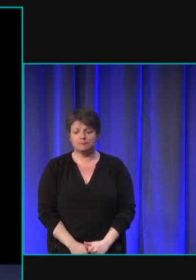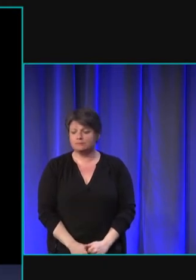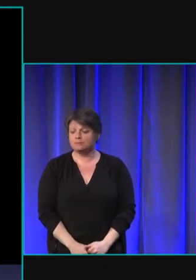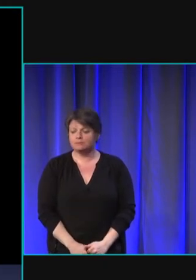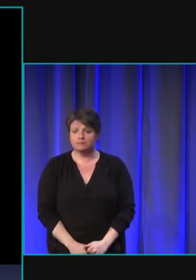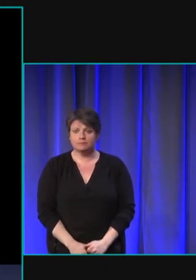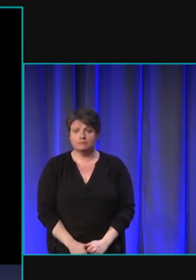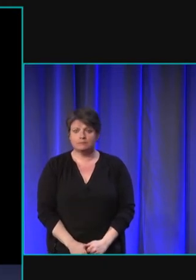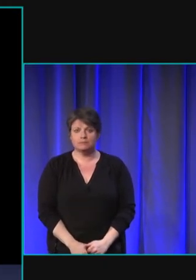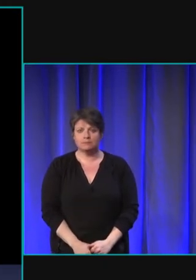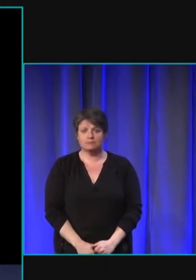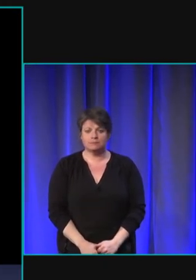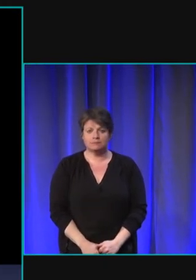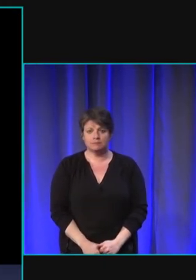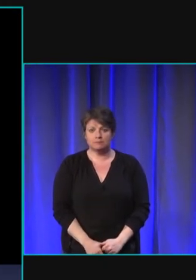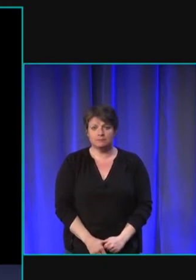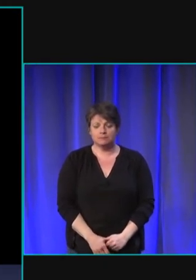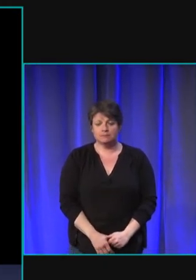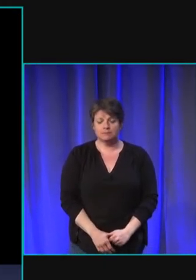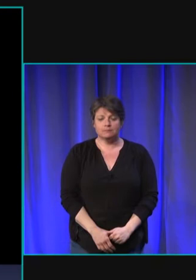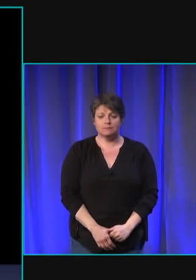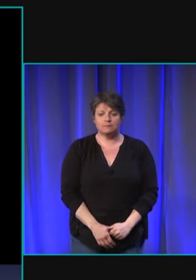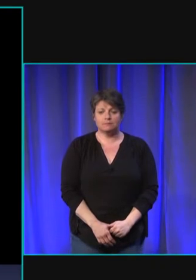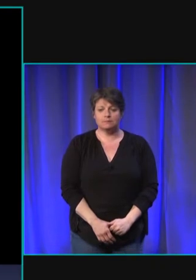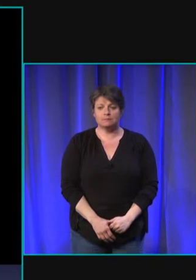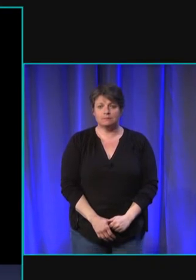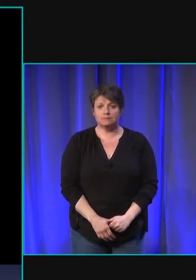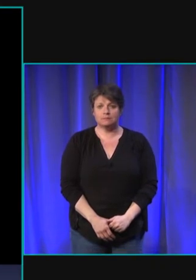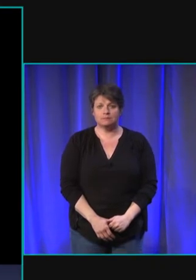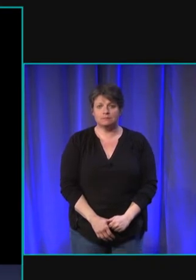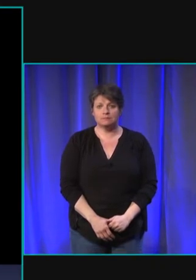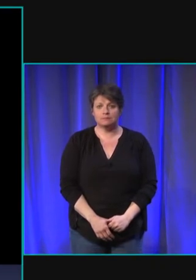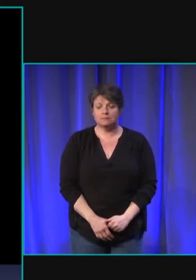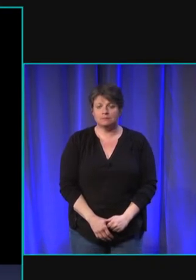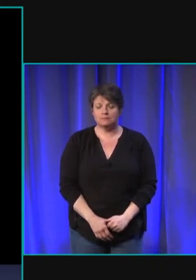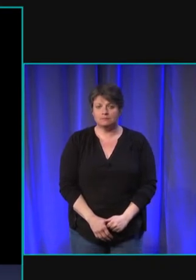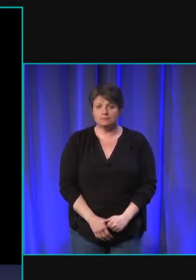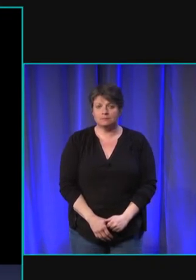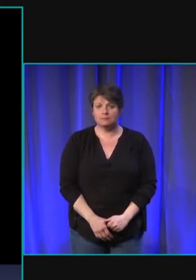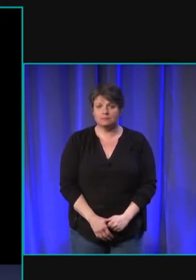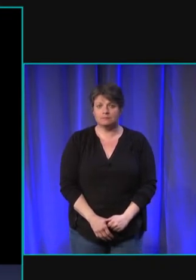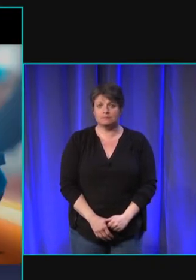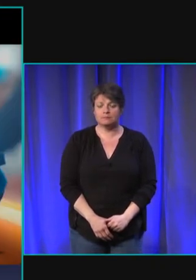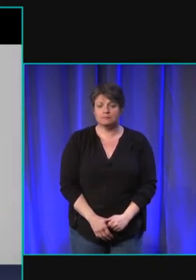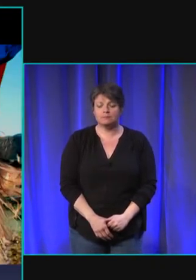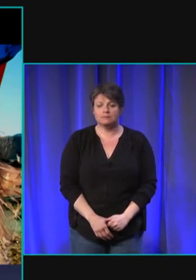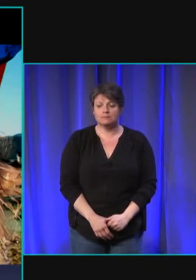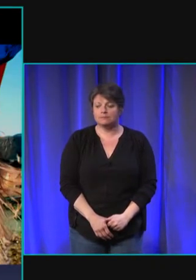nature les avait dotés d'un petit lapin monté sur pile à la naissance. Et on sait aujourd'hui pourquoi ils ont une énergie débordante.